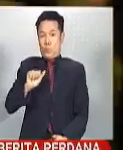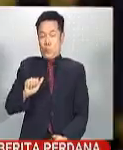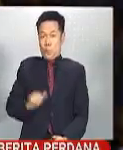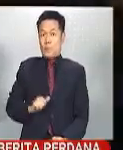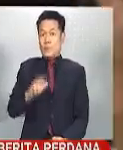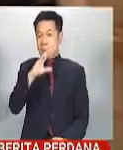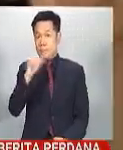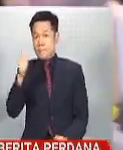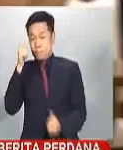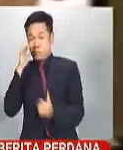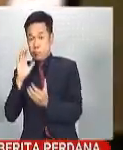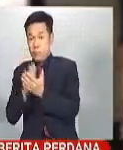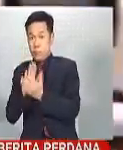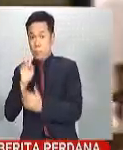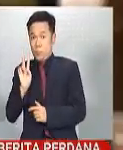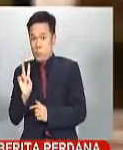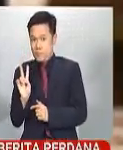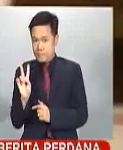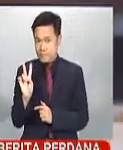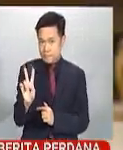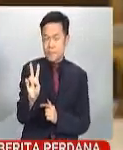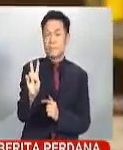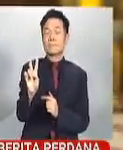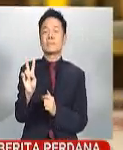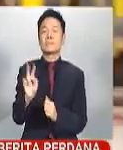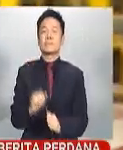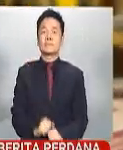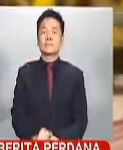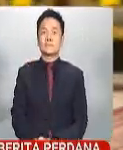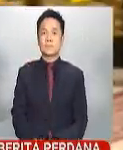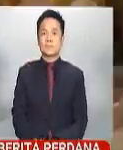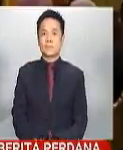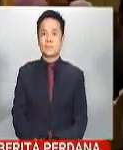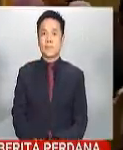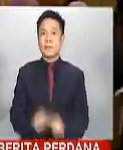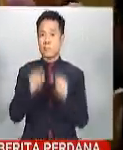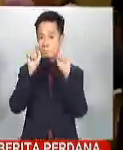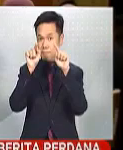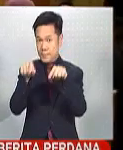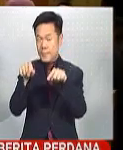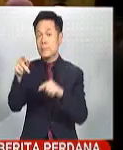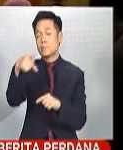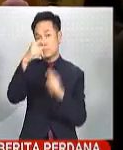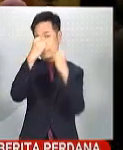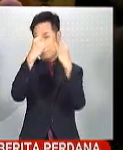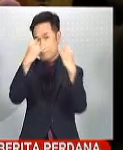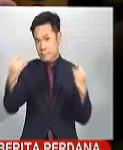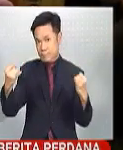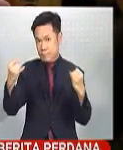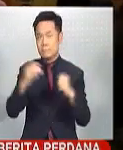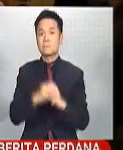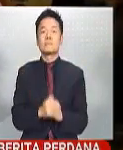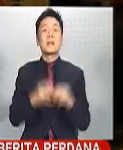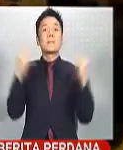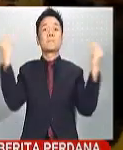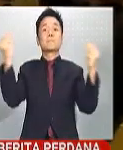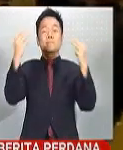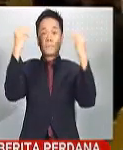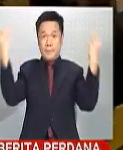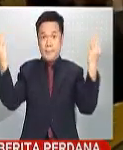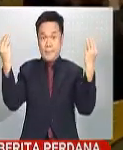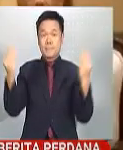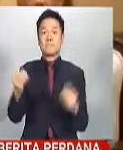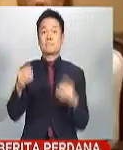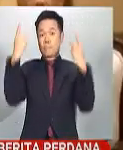Raja Permaisuri Agong Tunku Azizah Aminah Maimunah Iskandaria ke Balai Rung Sri. Istiadat turut disaksikan Perdana